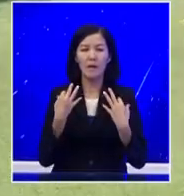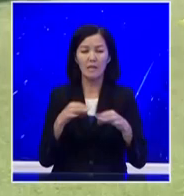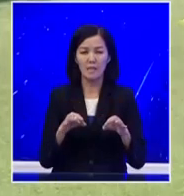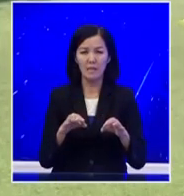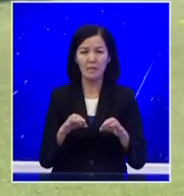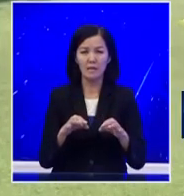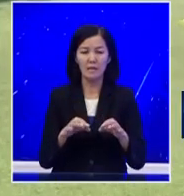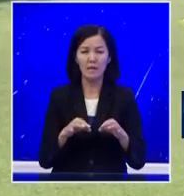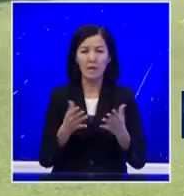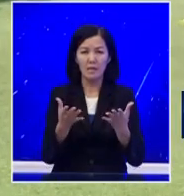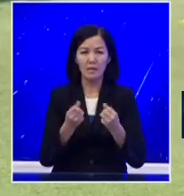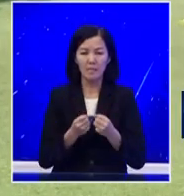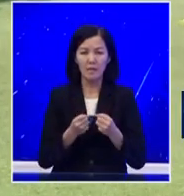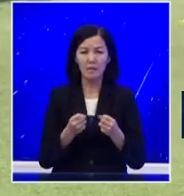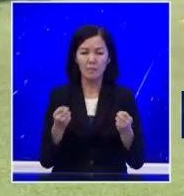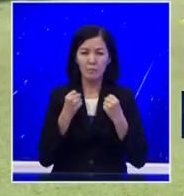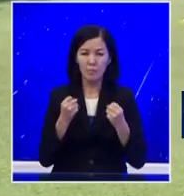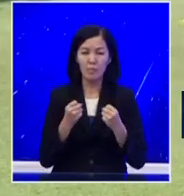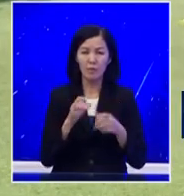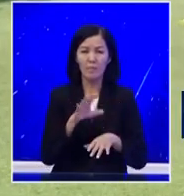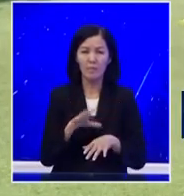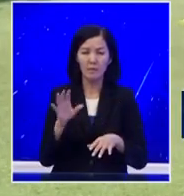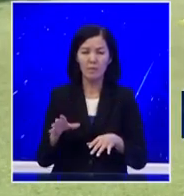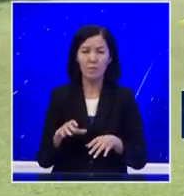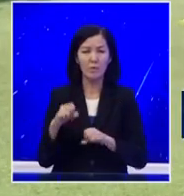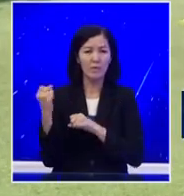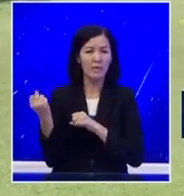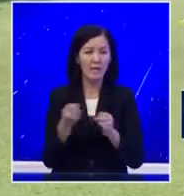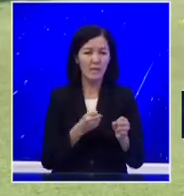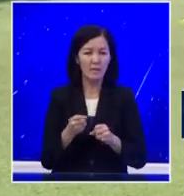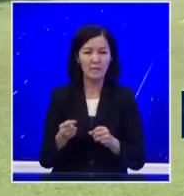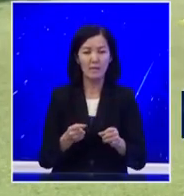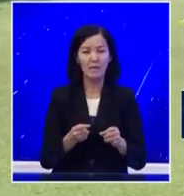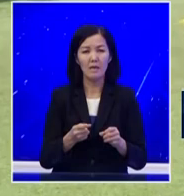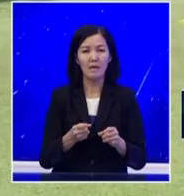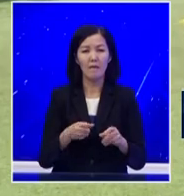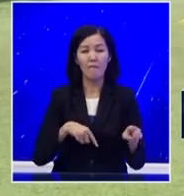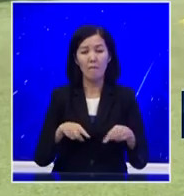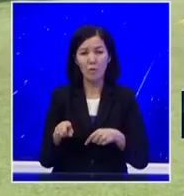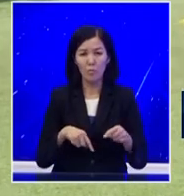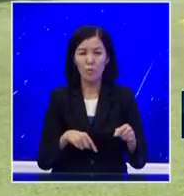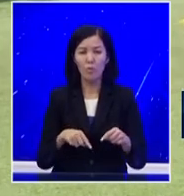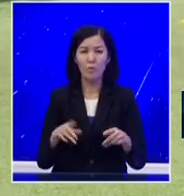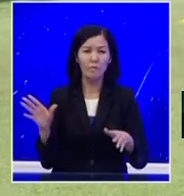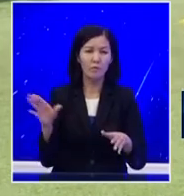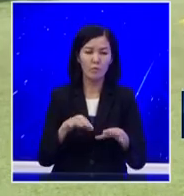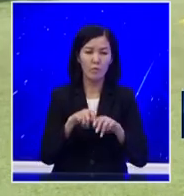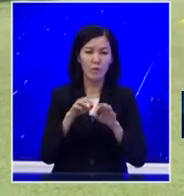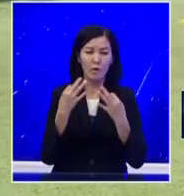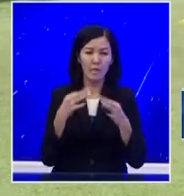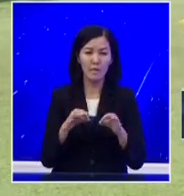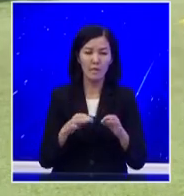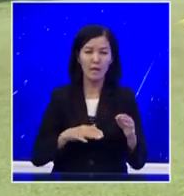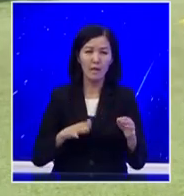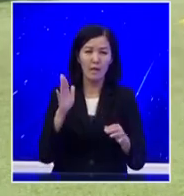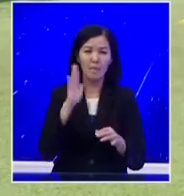не только футбол и все виды спорта у нас есть теннис открыты часть на улице тренируется а теннисный центр вы сами знаете пляжный